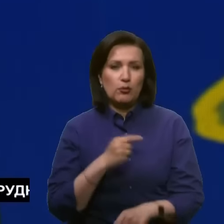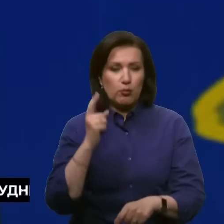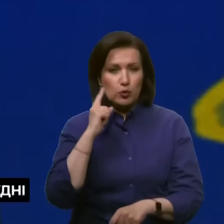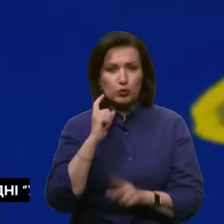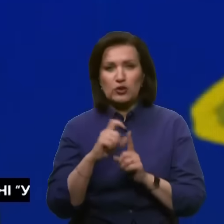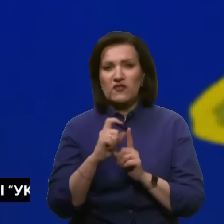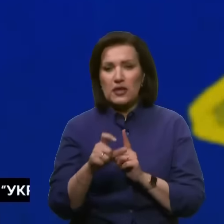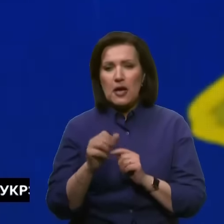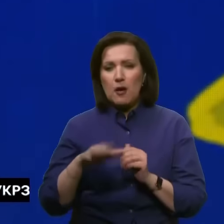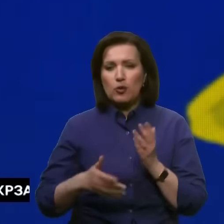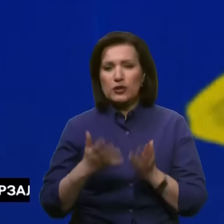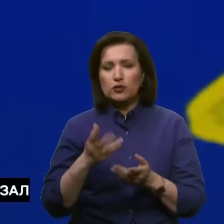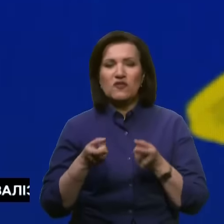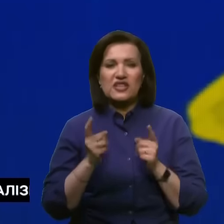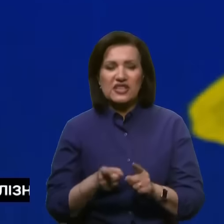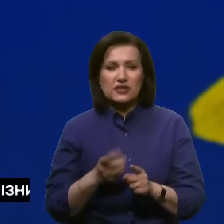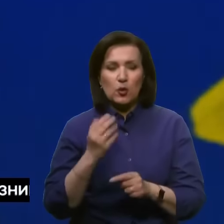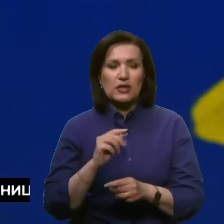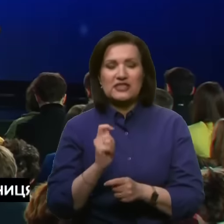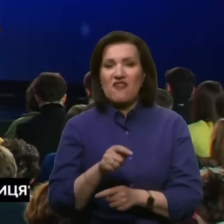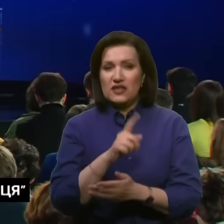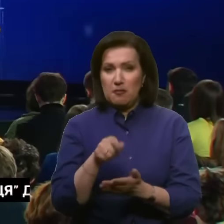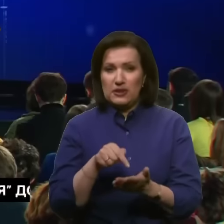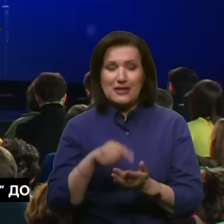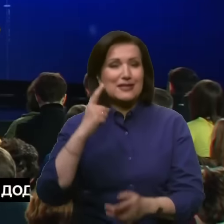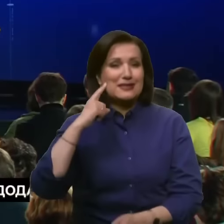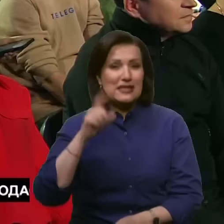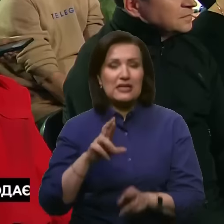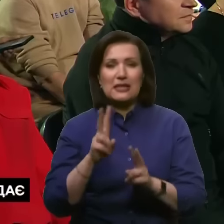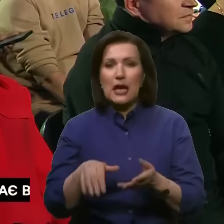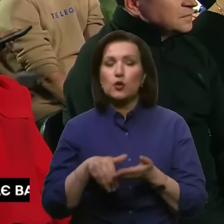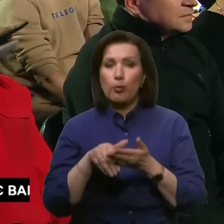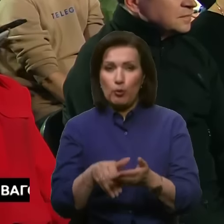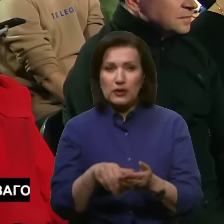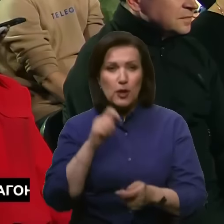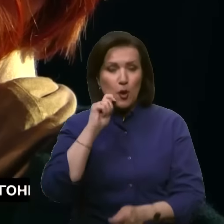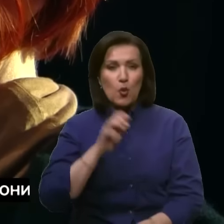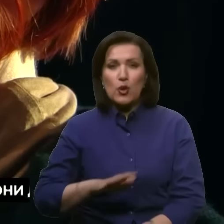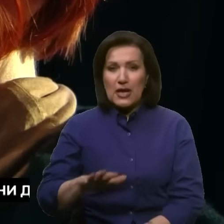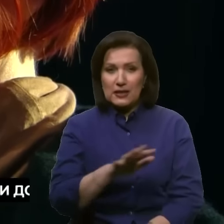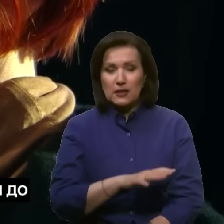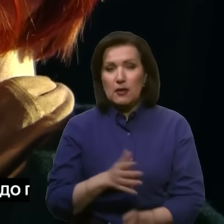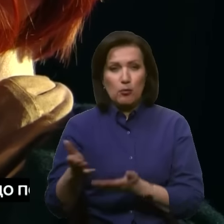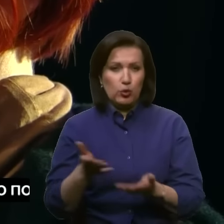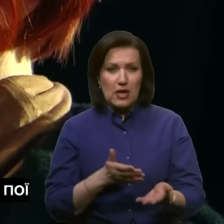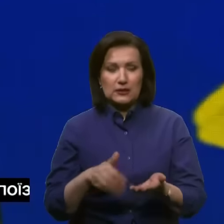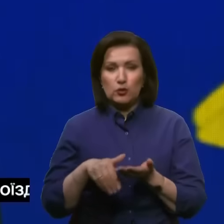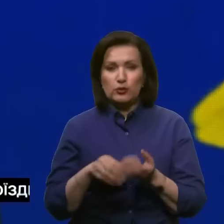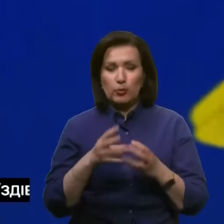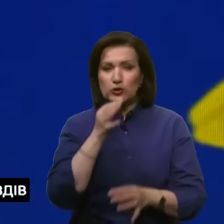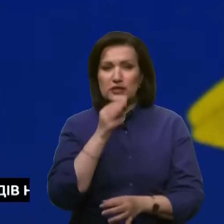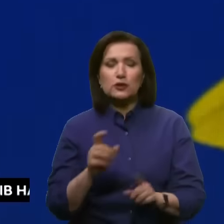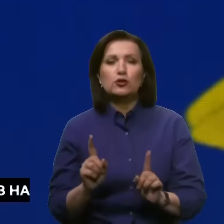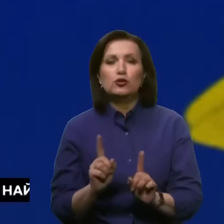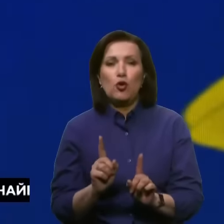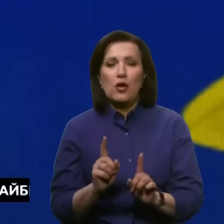почути відповідь, а потім, якщо ви дійсно, коли ставите питання, знаєте, як допомогти Україні, то, будь ласка, допоможіть. Просто